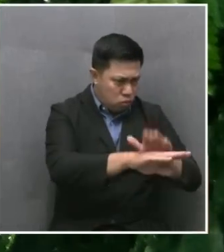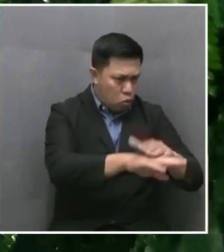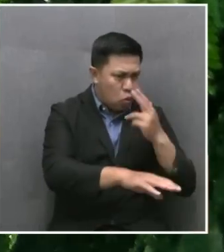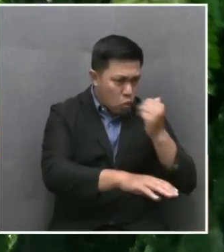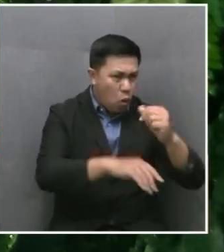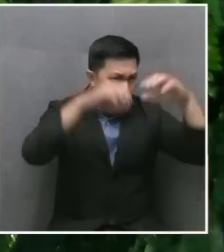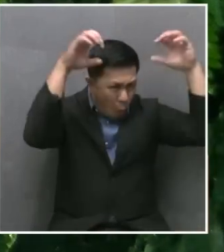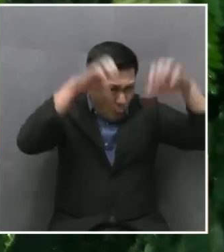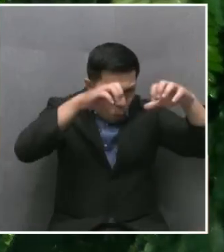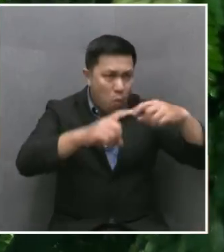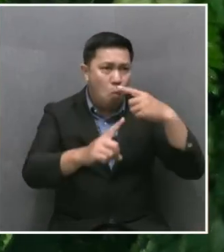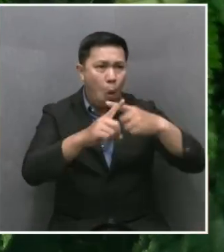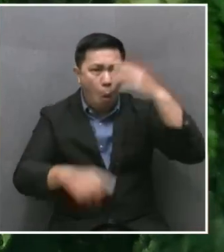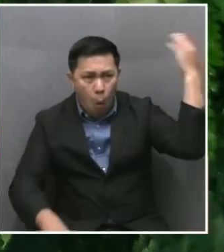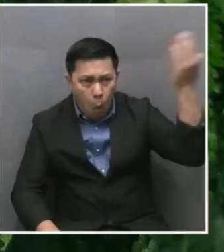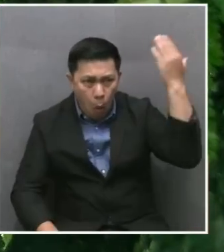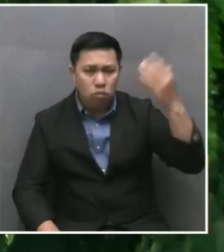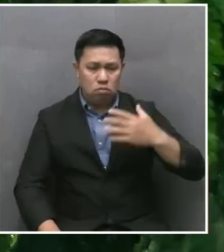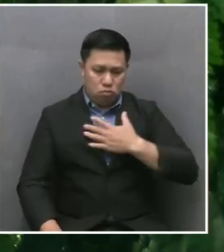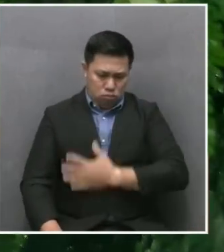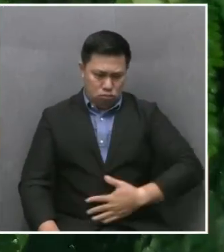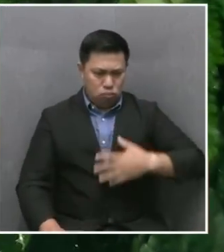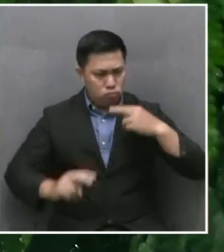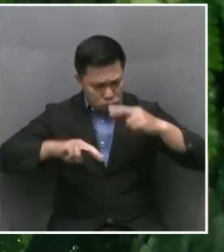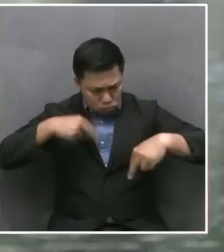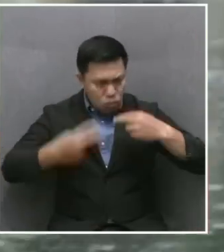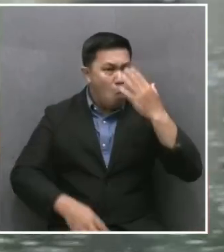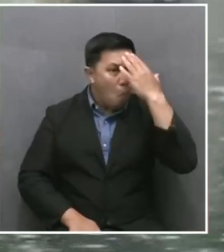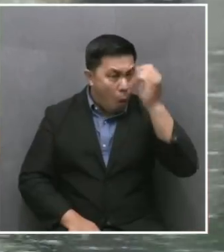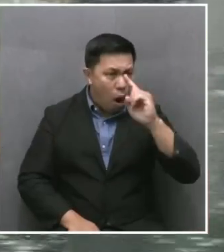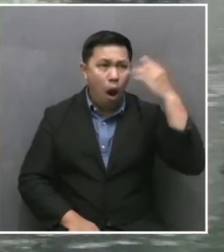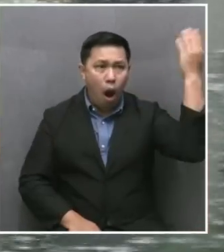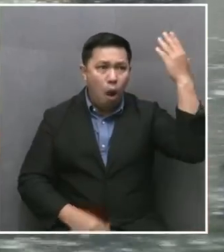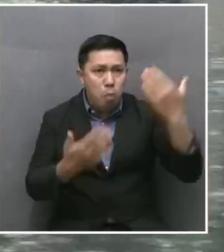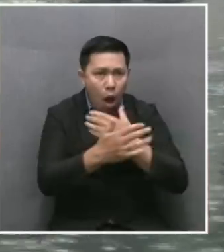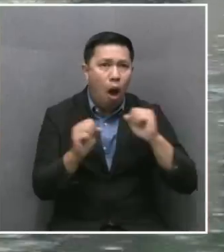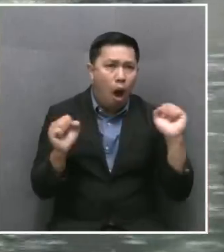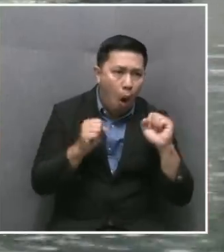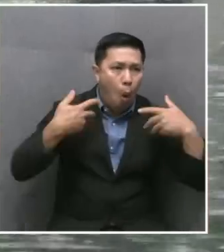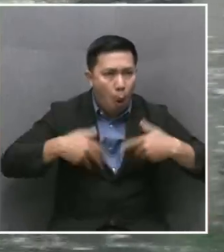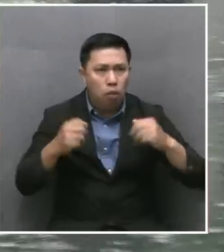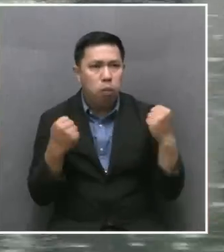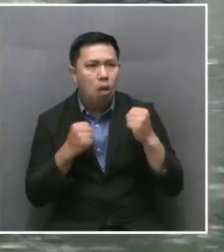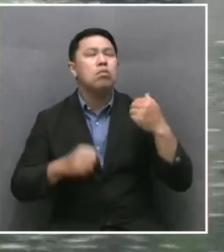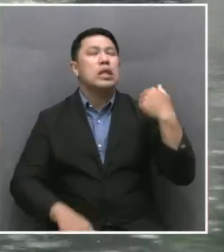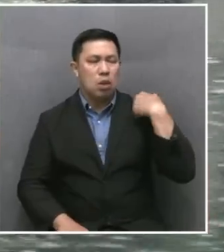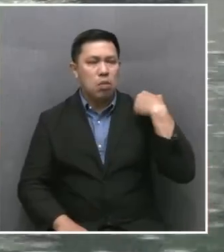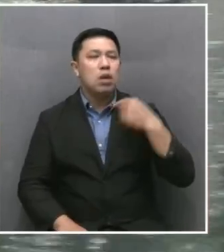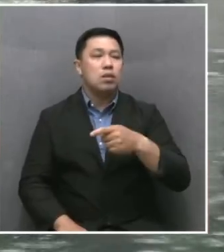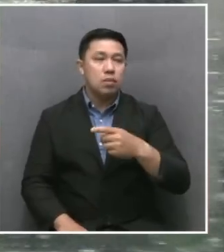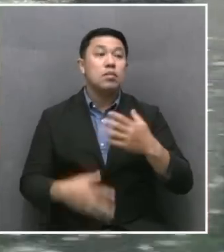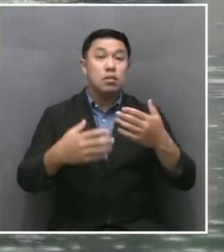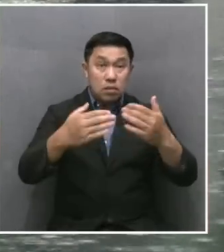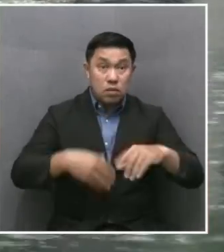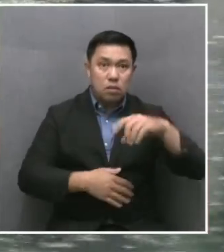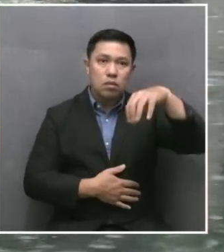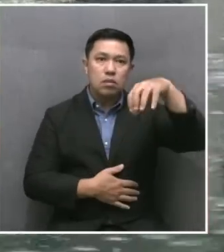กระโชกแรงรวมทั้งดูแลรักษาสุขภาพเนื่องจากสภาพอากาศที่เปลี่ยนแปลงขณะเดียวกันค่ะกรมอุตุนิยมวิทยา